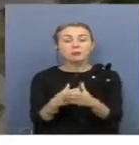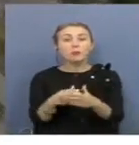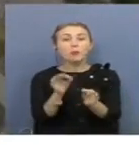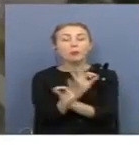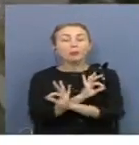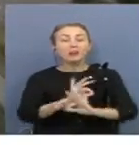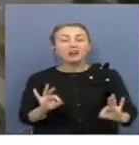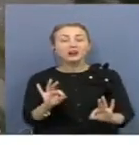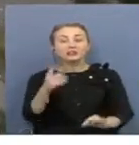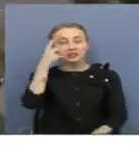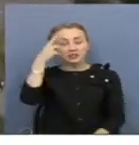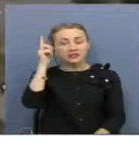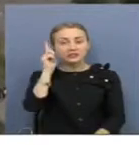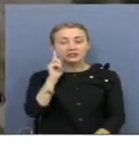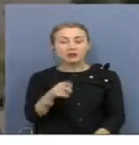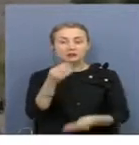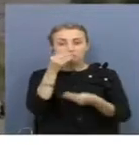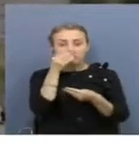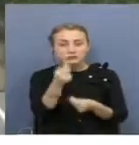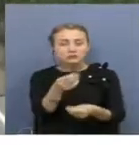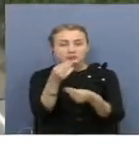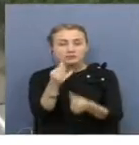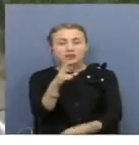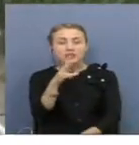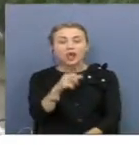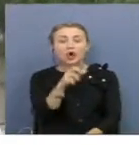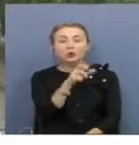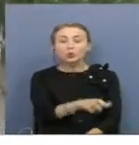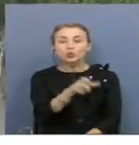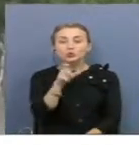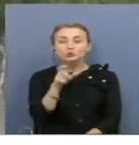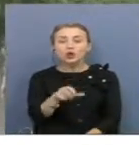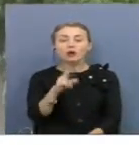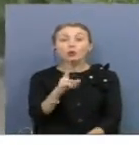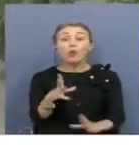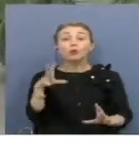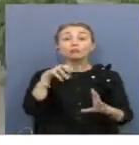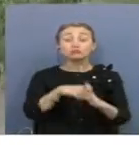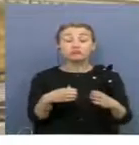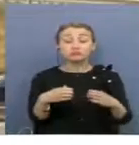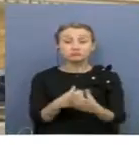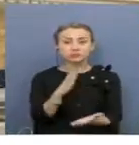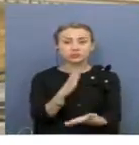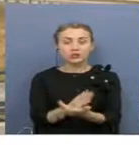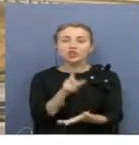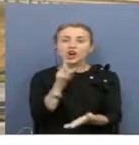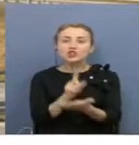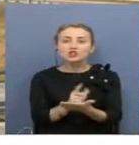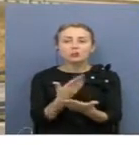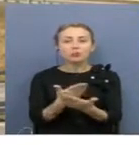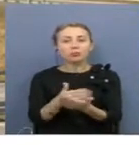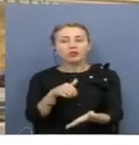жетік меңгерген дейді. Бірлестік құрамындағы азаматтар білім алудан, жайлы өмір сүруден. Тіпті егер туыстары мен достары